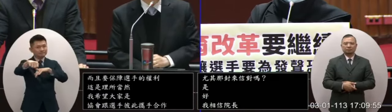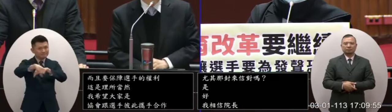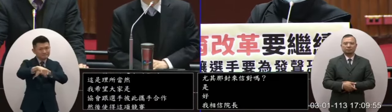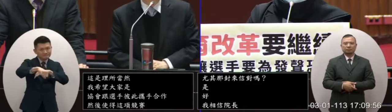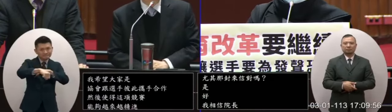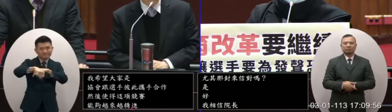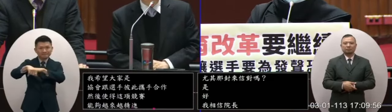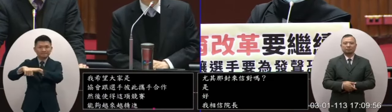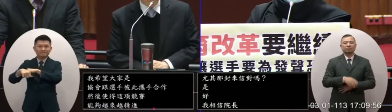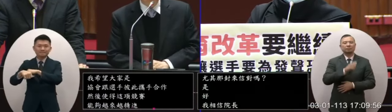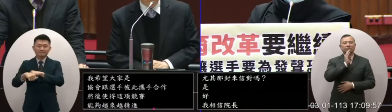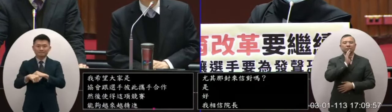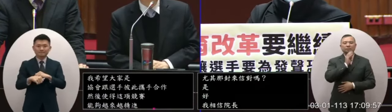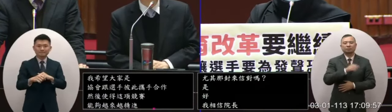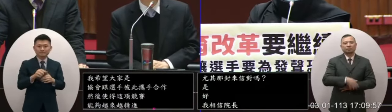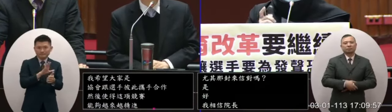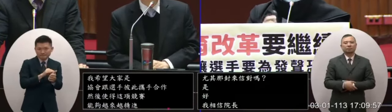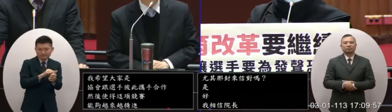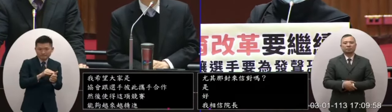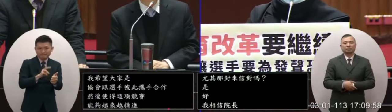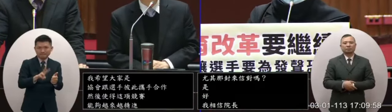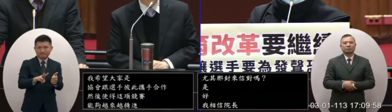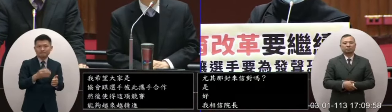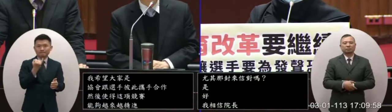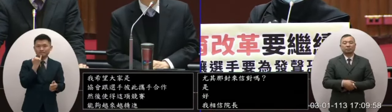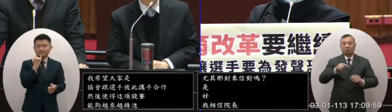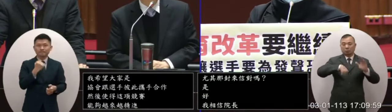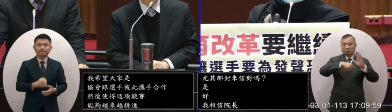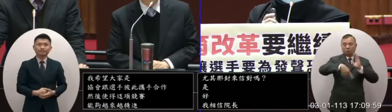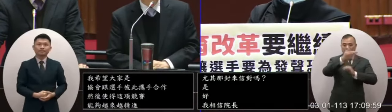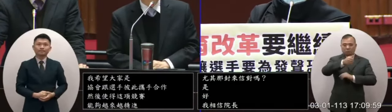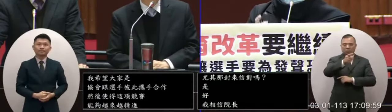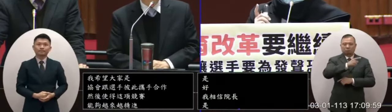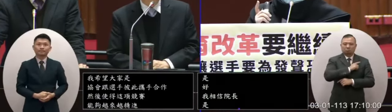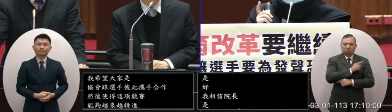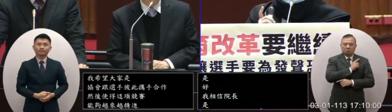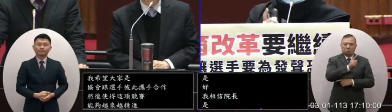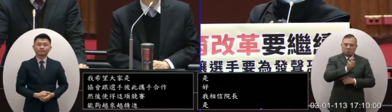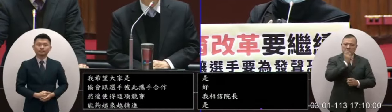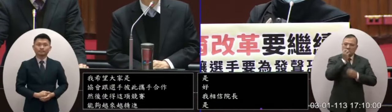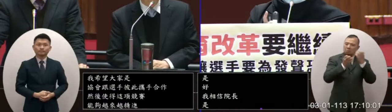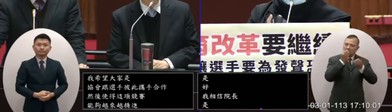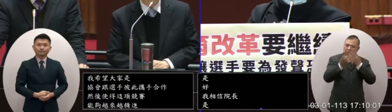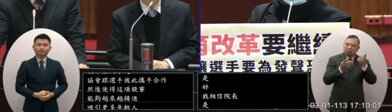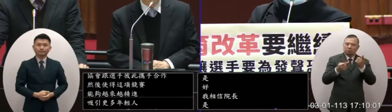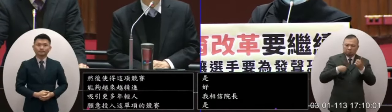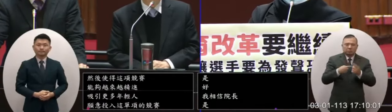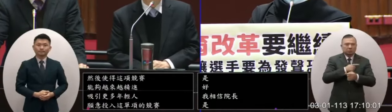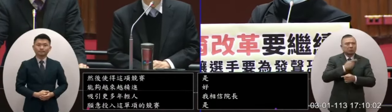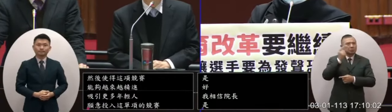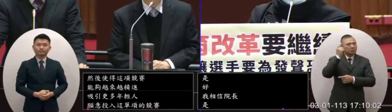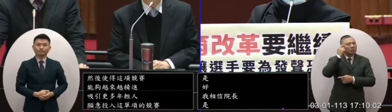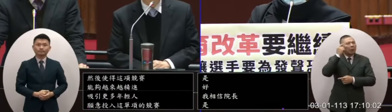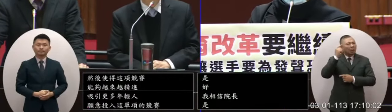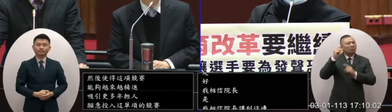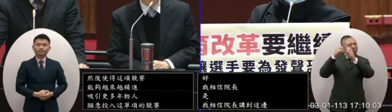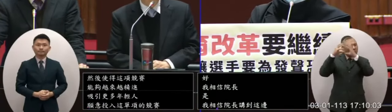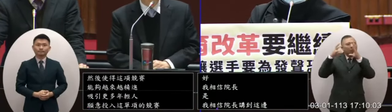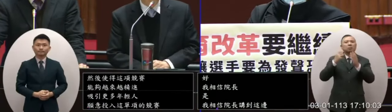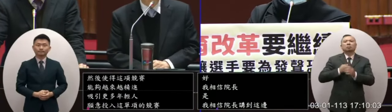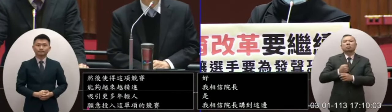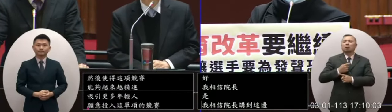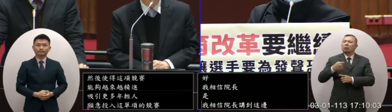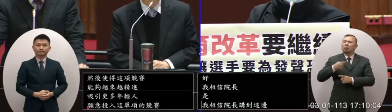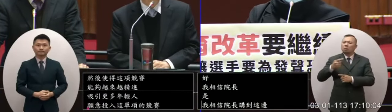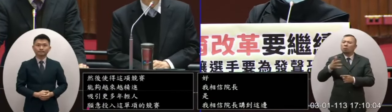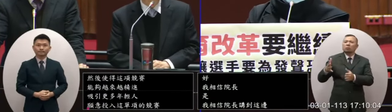入这一个单项的竞赛。 我相信院长讲到这边，应该就是可以想象。可是院长可能很好奇，为什么我在总质询的时